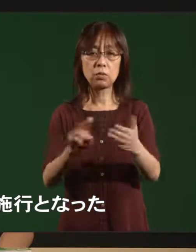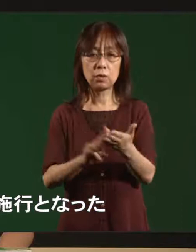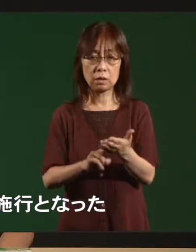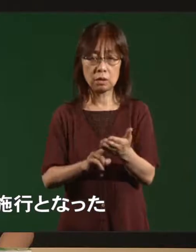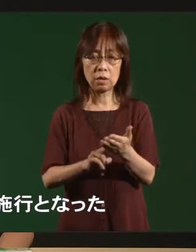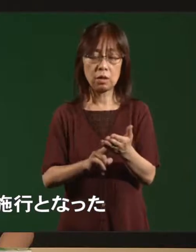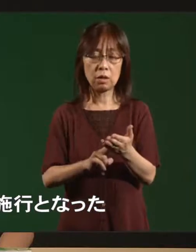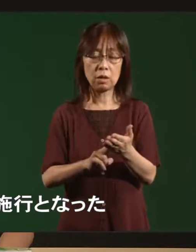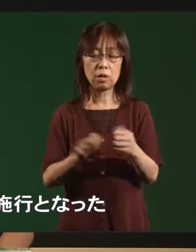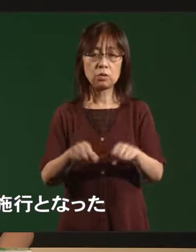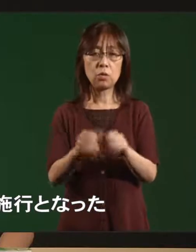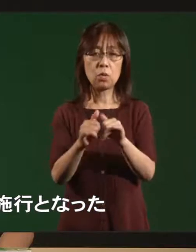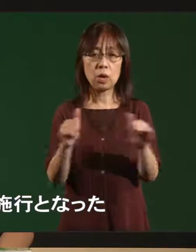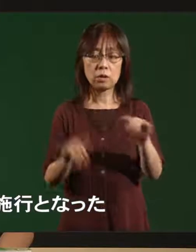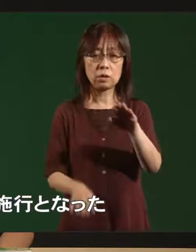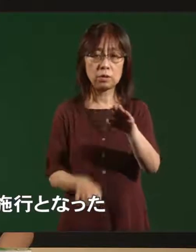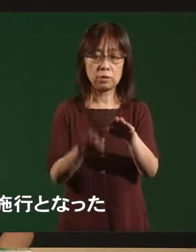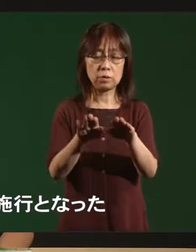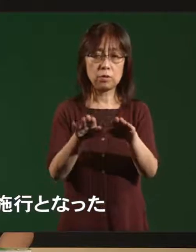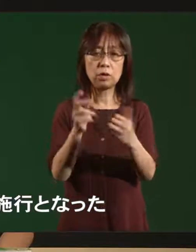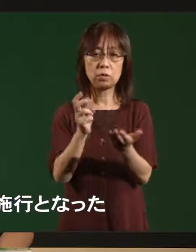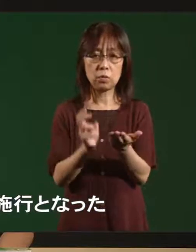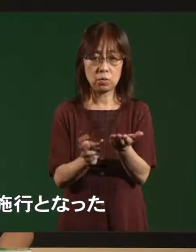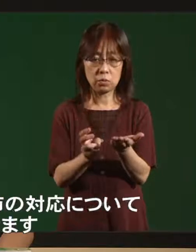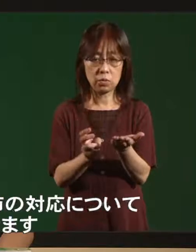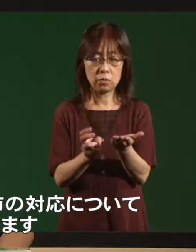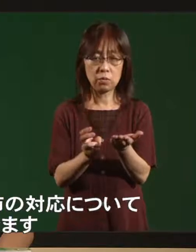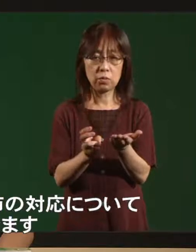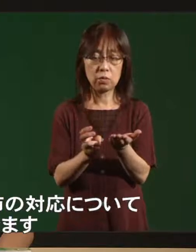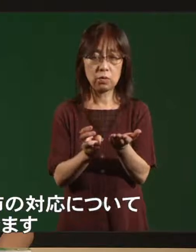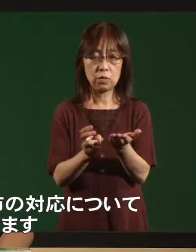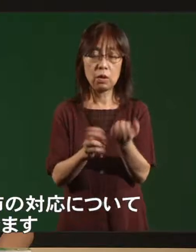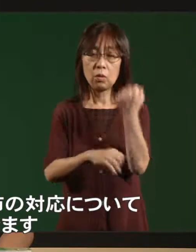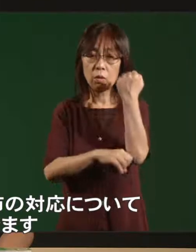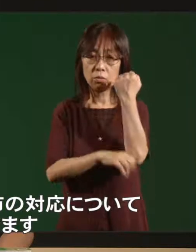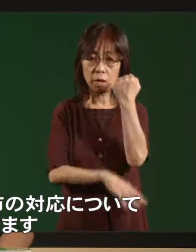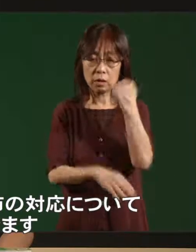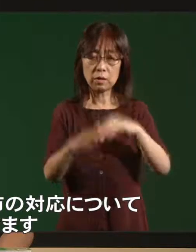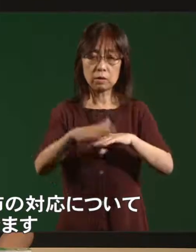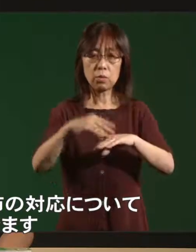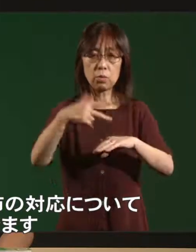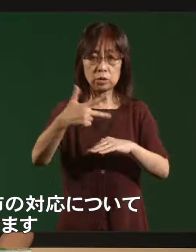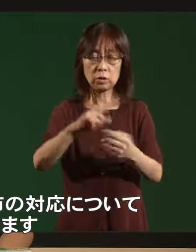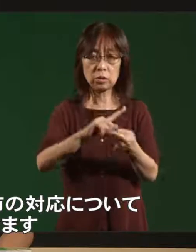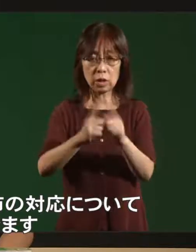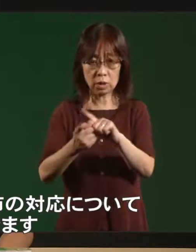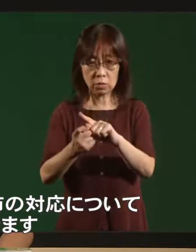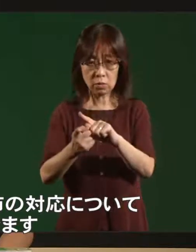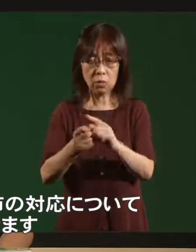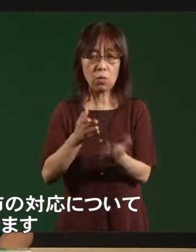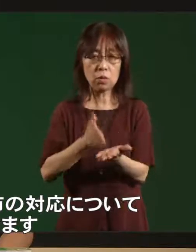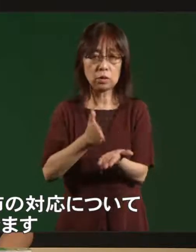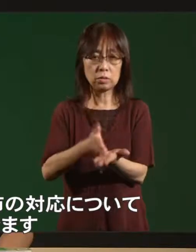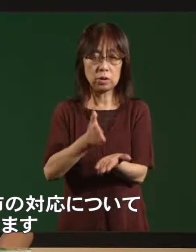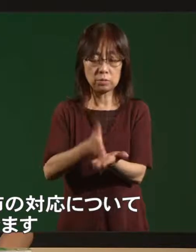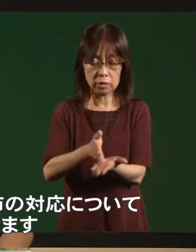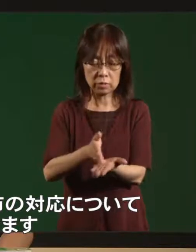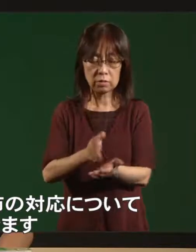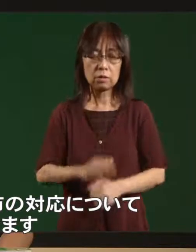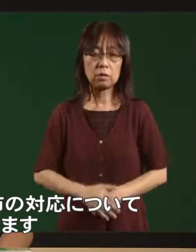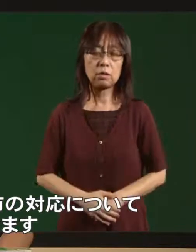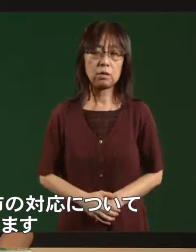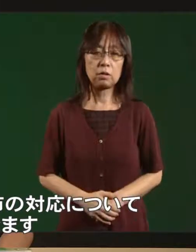た障害者差別解消法これをふまえた札幌市の対応についてご説明させていただき